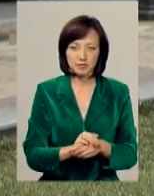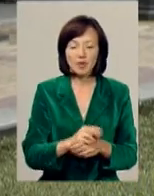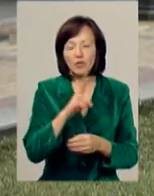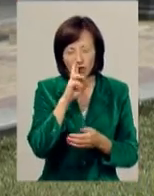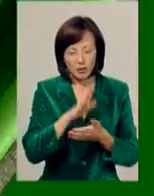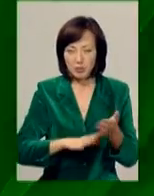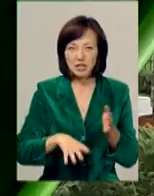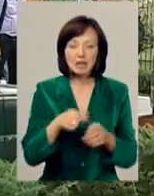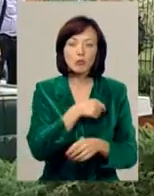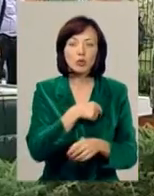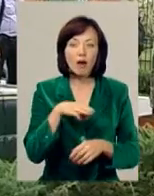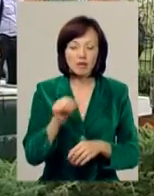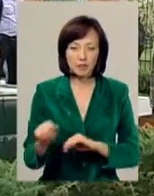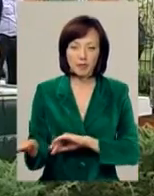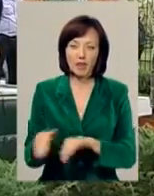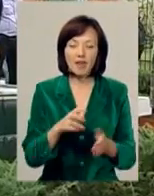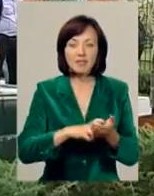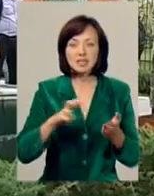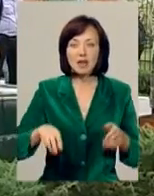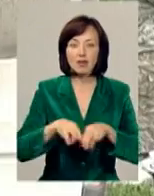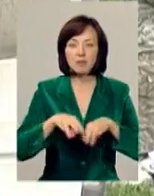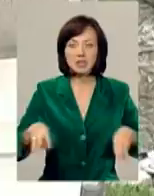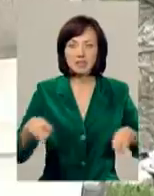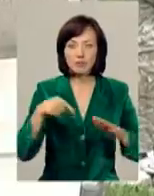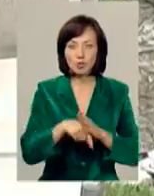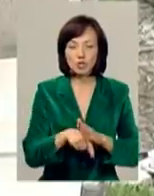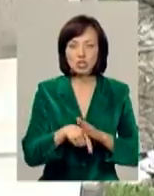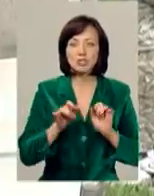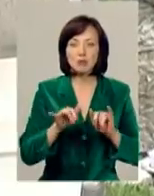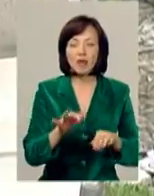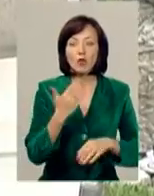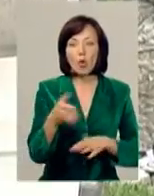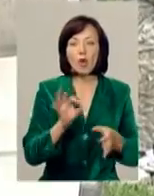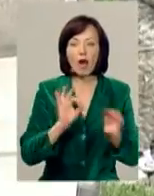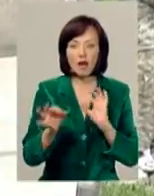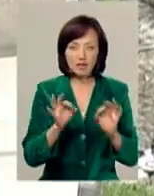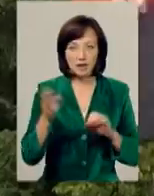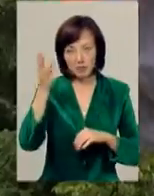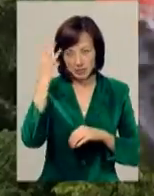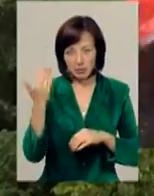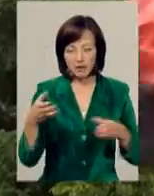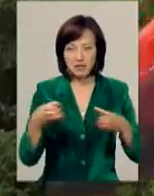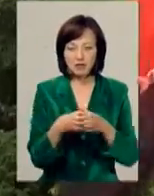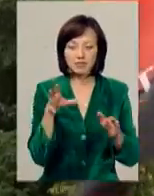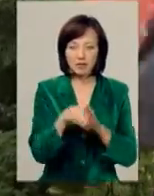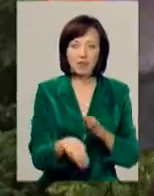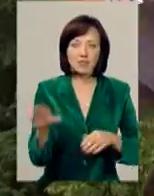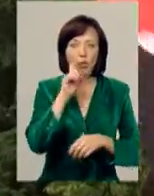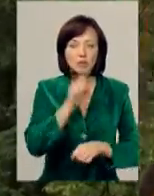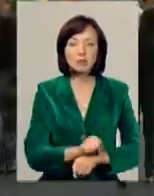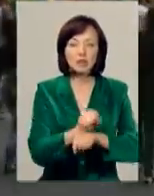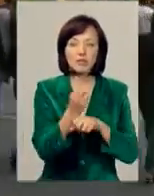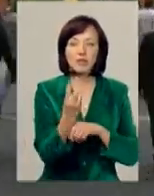точніше відставка міністра внутрішніх справ та його радника Хмельницькі правосекторівці долучились до всеукраїнського пікету та